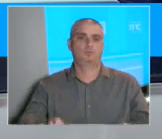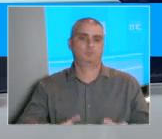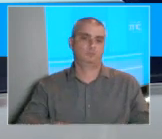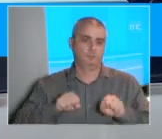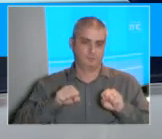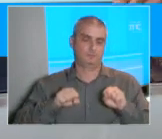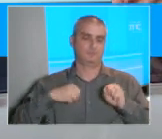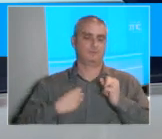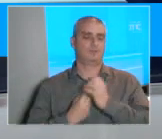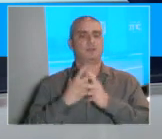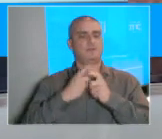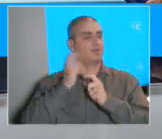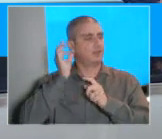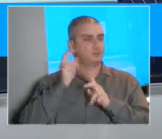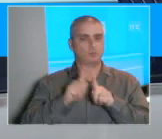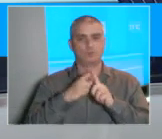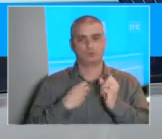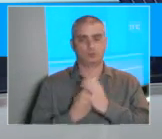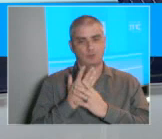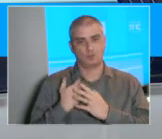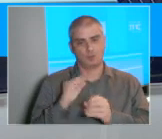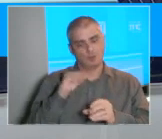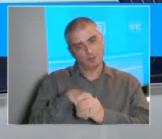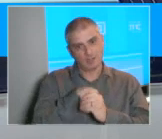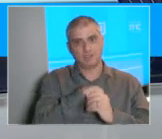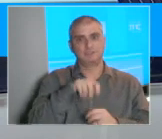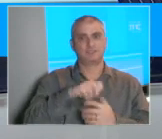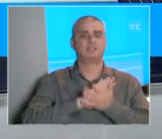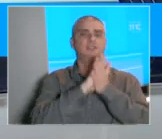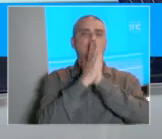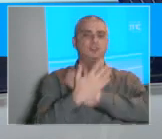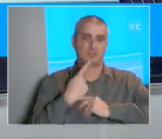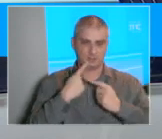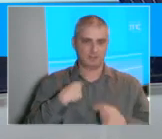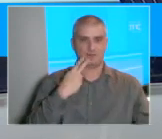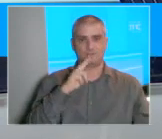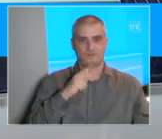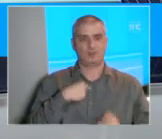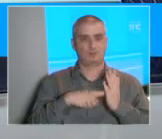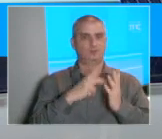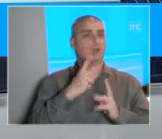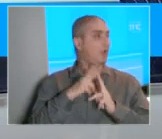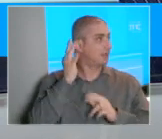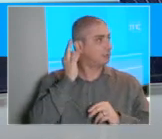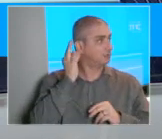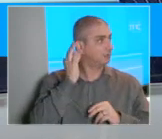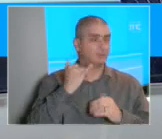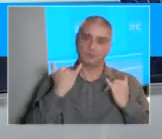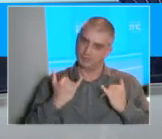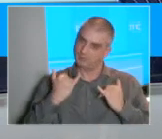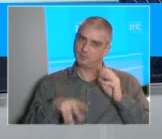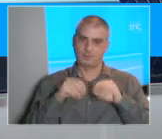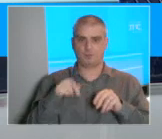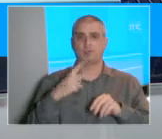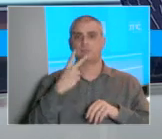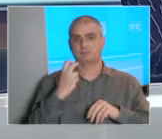בידיים, נקים מפלגת נשים כמו שהקמנו, ניכנס לכנסת, נשנה את השיח, ואנחנו מבטיחות להשמיע את כולם. אז רק נשים? כרגע